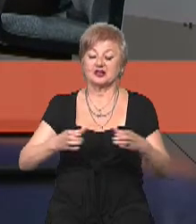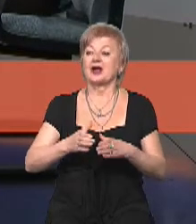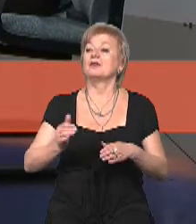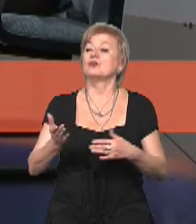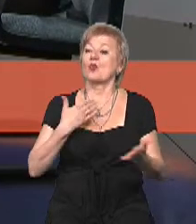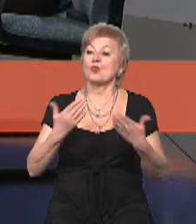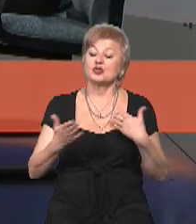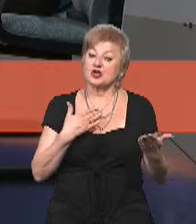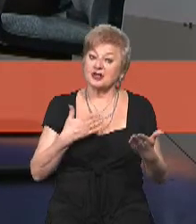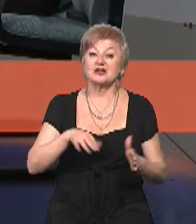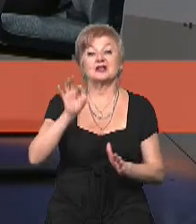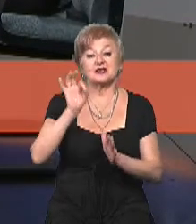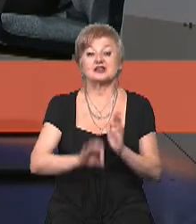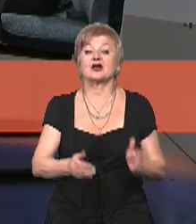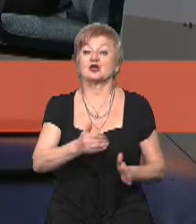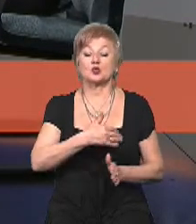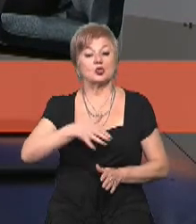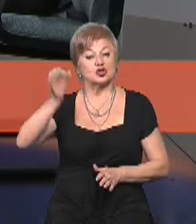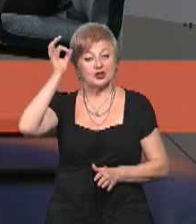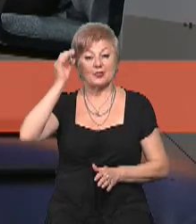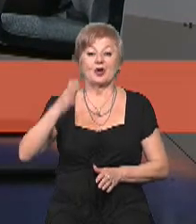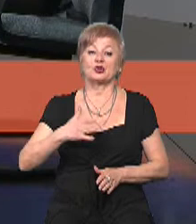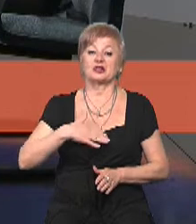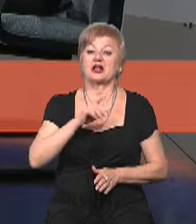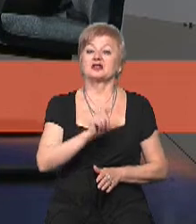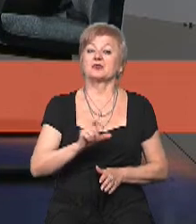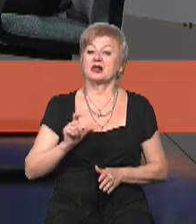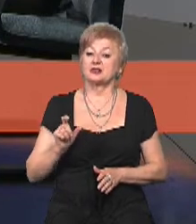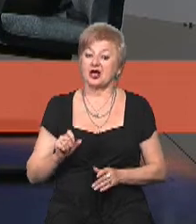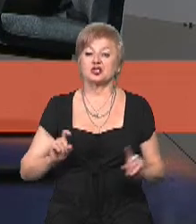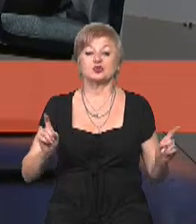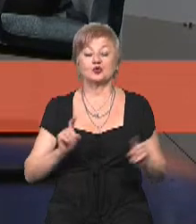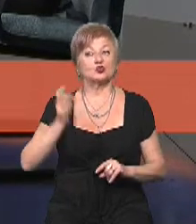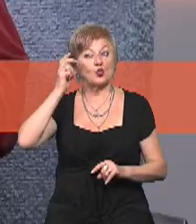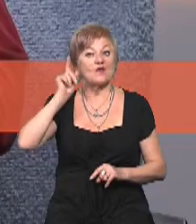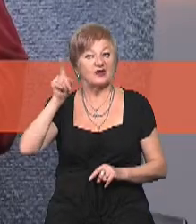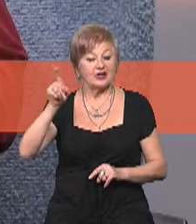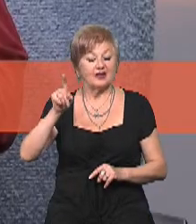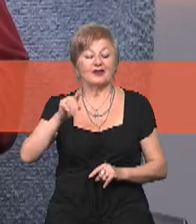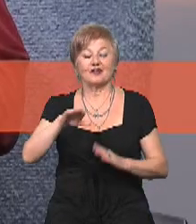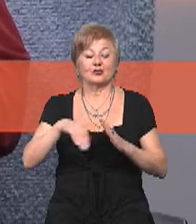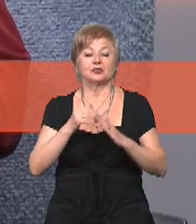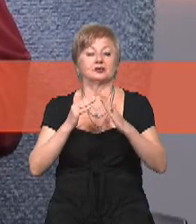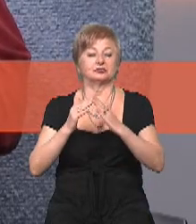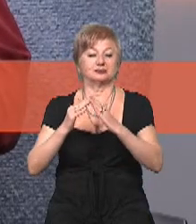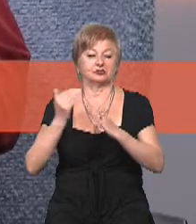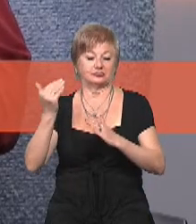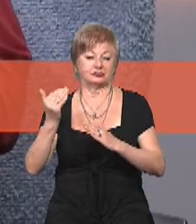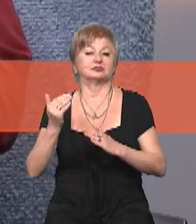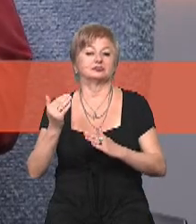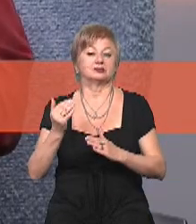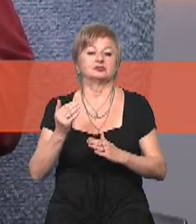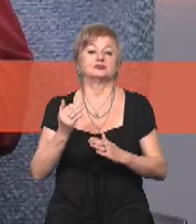поспілкуватись. І одразу ж хочу нагадати нашим телеглядачам, що в Києві під стінами НКРЕКП,